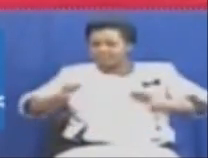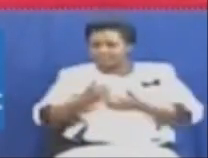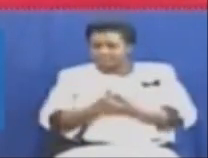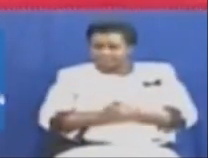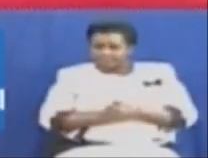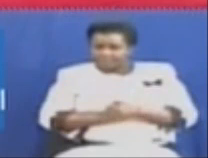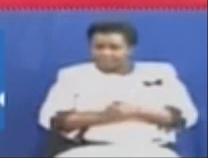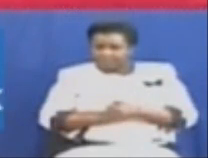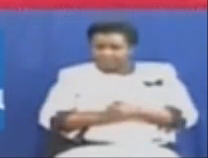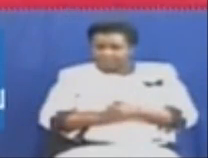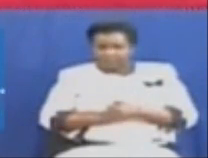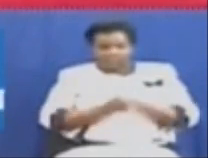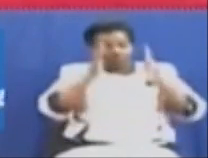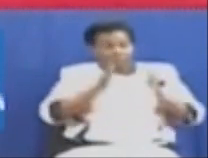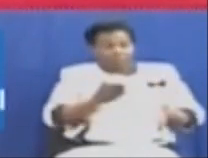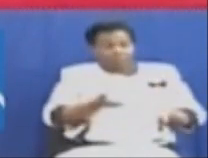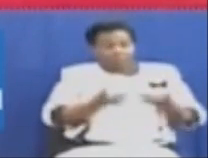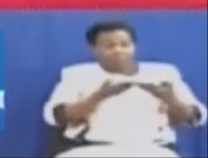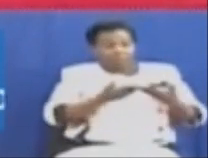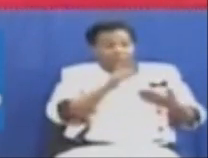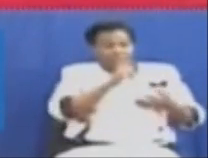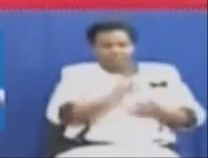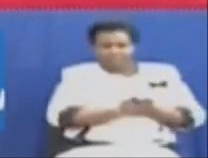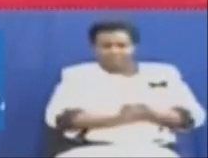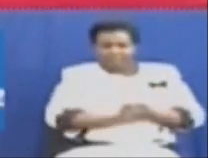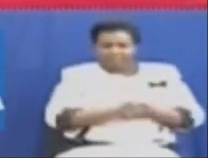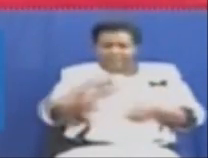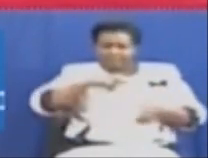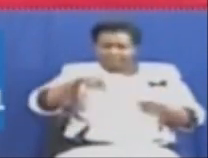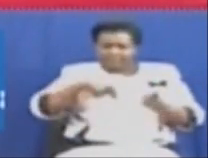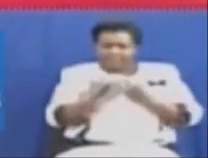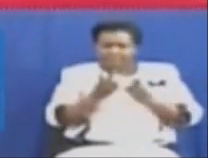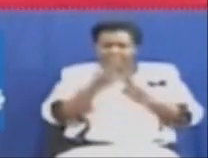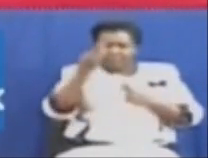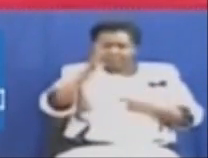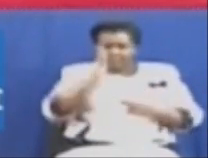Mheshimiwa Naibu Waziri, Ofisi ya Rais TAMISEMI, majibu.